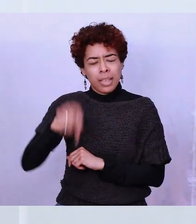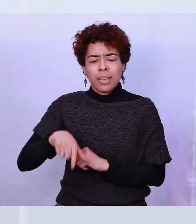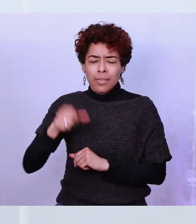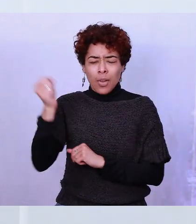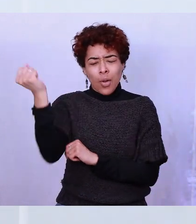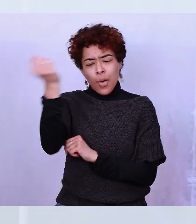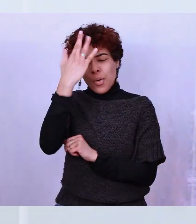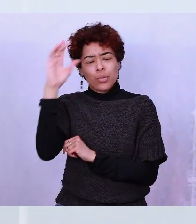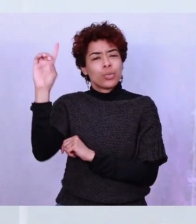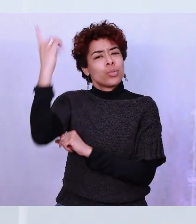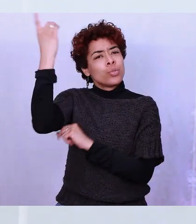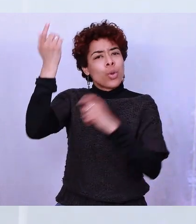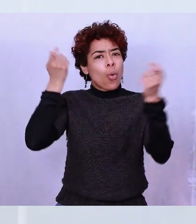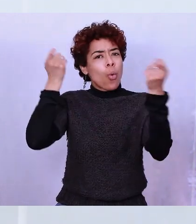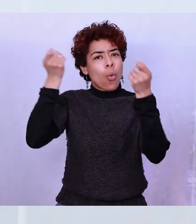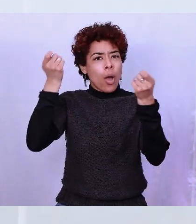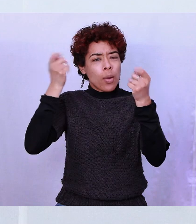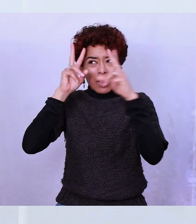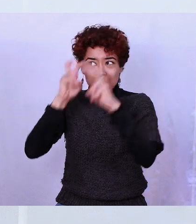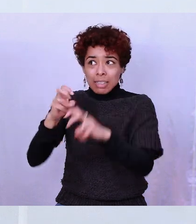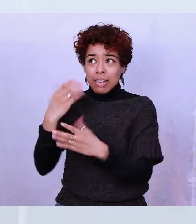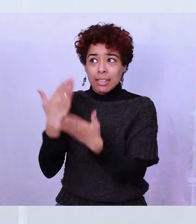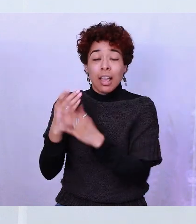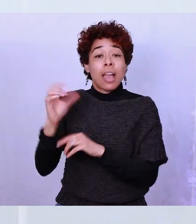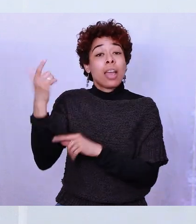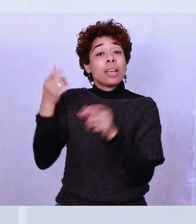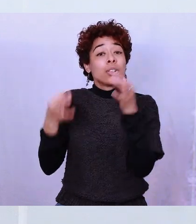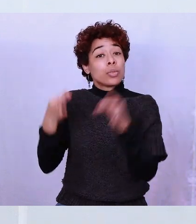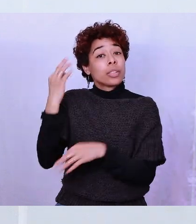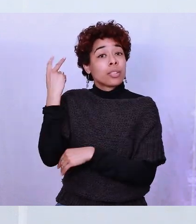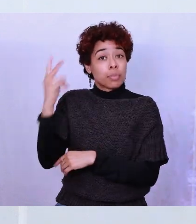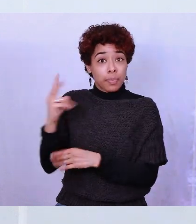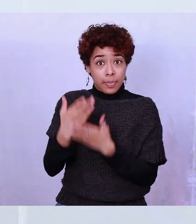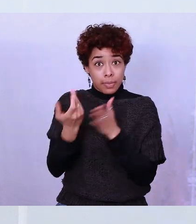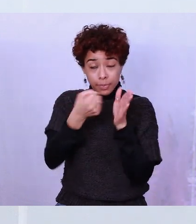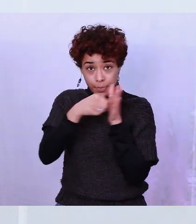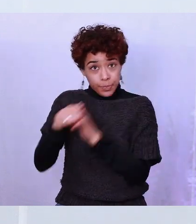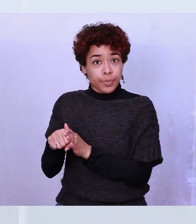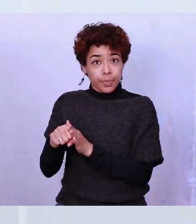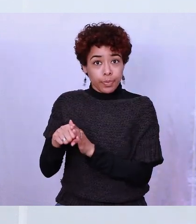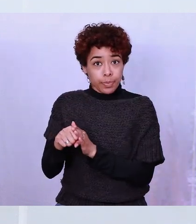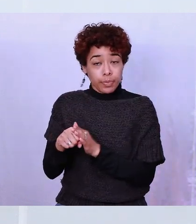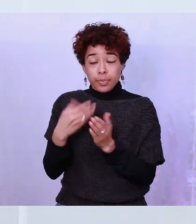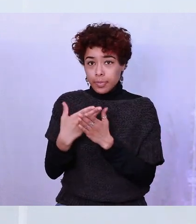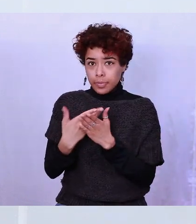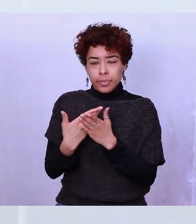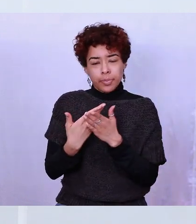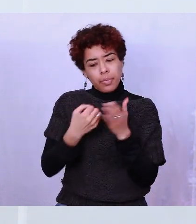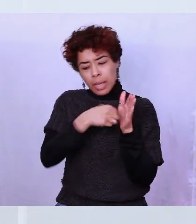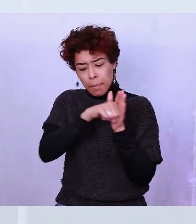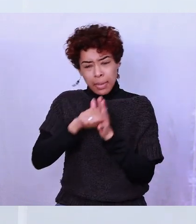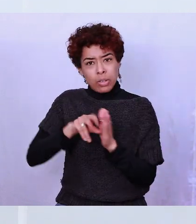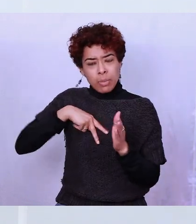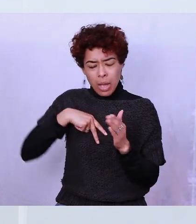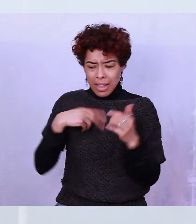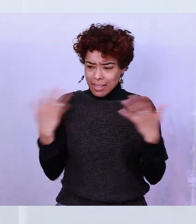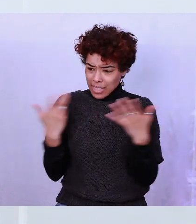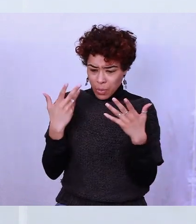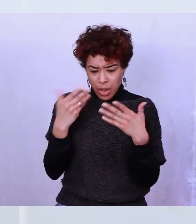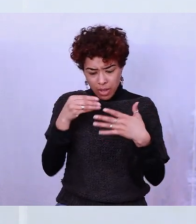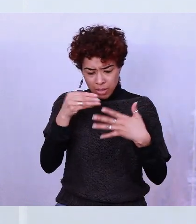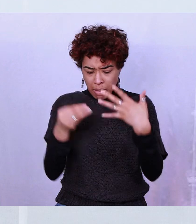royaume de Dieu et sa justice, parce que c'est ça les priorités. Et on a besoin aujourd'hui de replacer les priorités dans notre cœur. On ne peut pas se